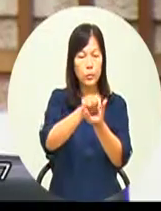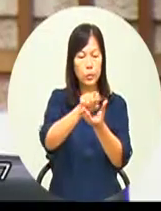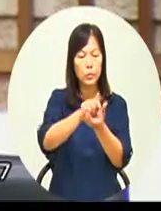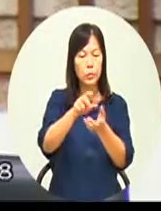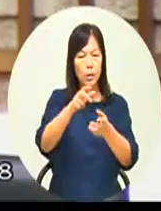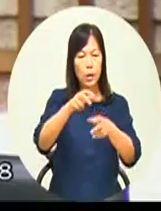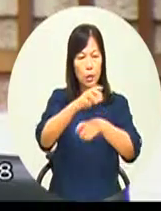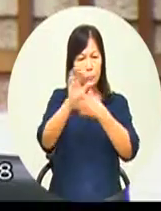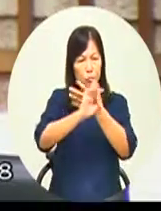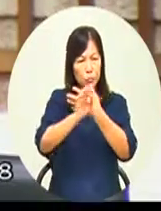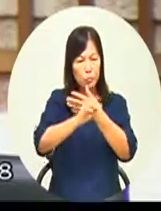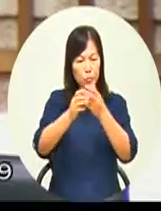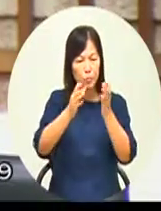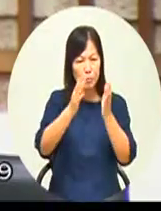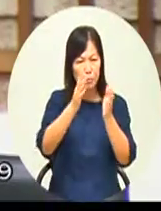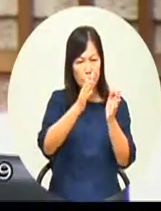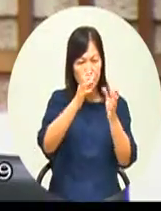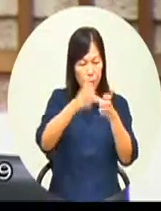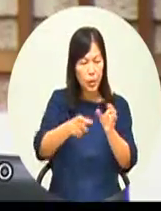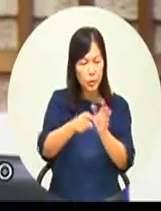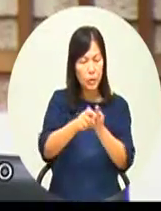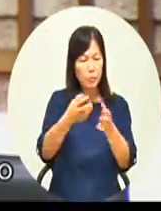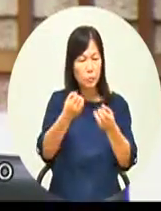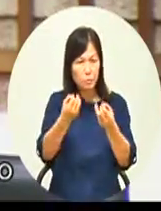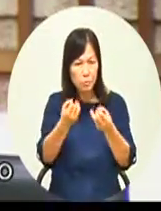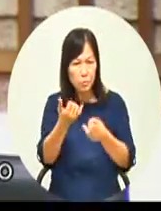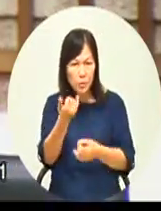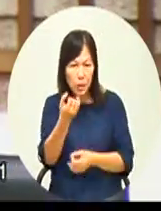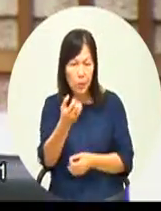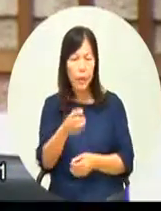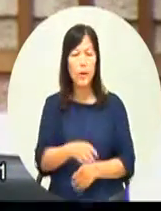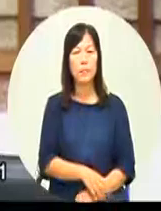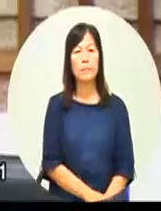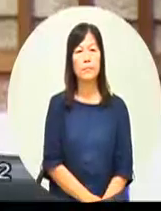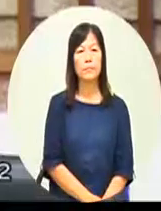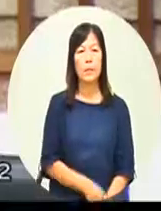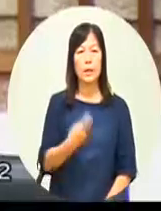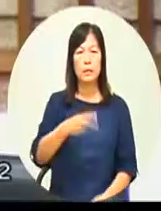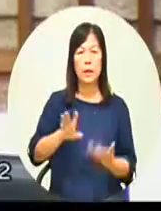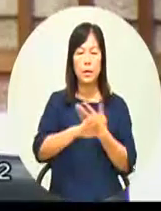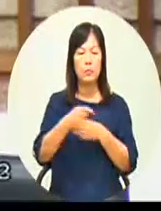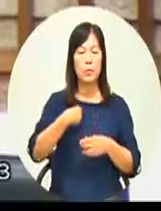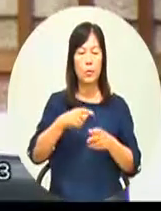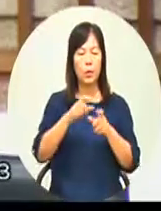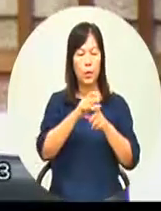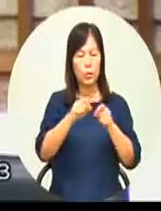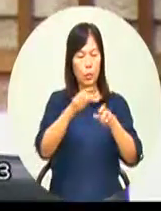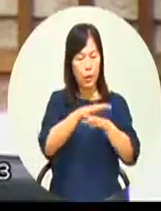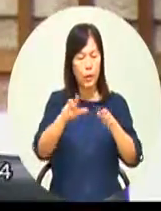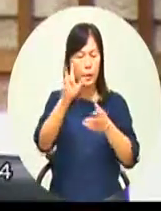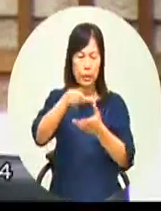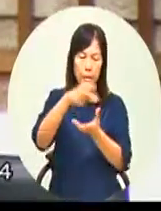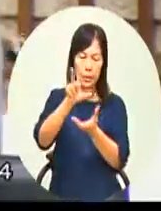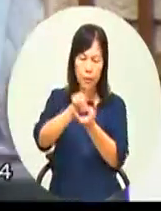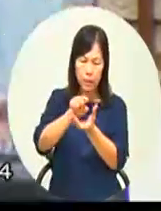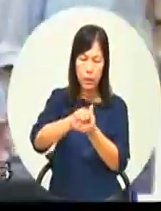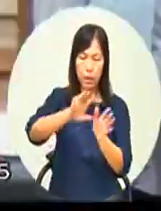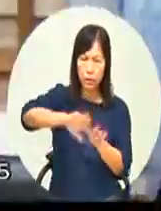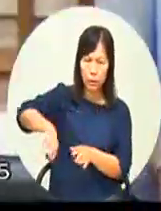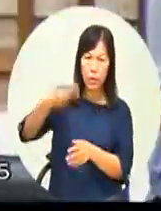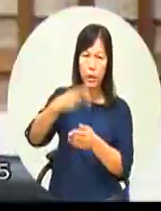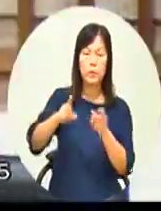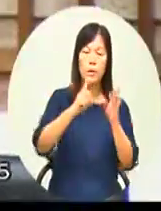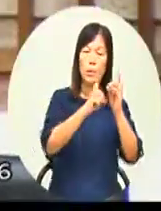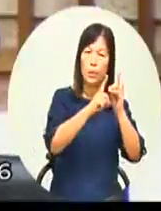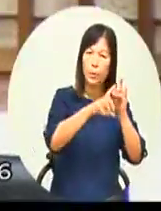成效如何？那另外一个部分除了在我的选区有永安燕巢之外，是不是有像弥